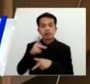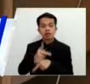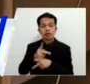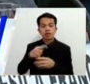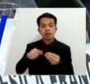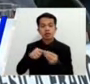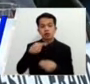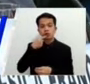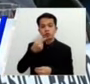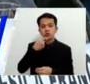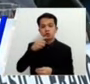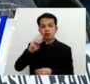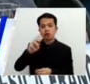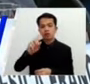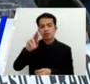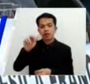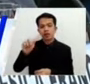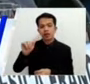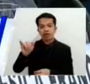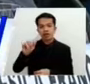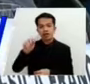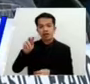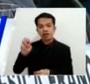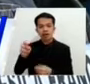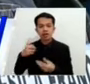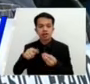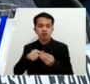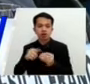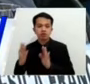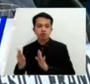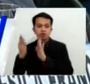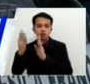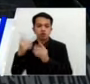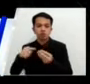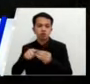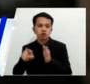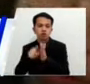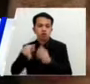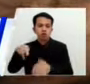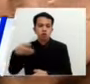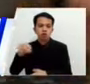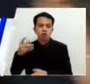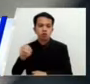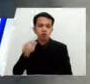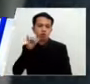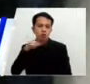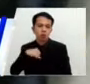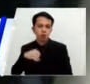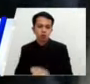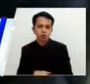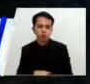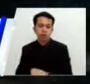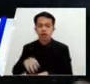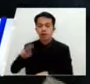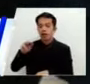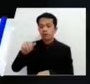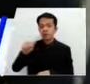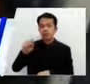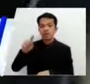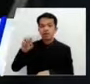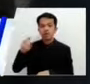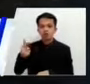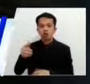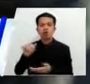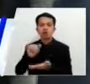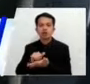Ann Maslog na iniharap sa pagdinig ng Senado sa ilegal na pogo kahapon. Si Maslog ang isa sa mga kinasuhan